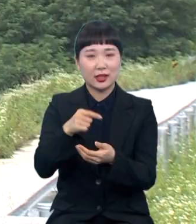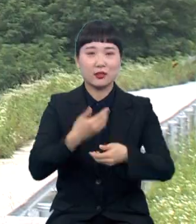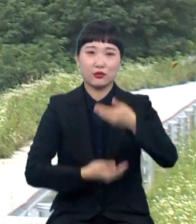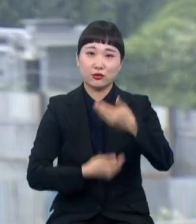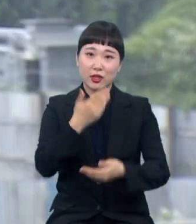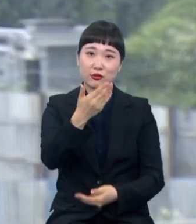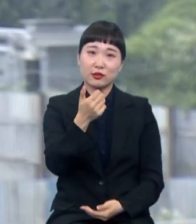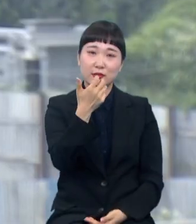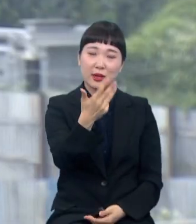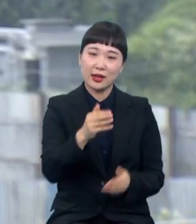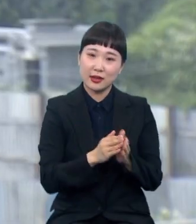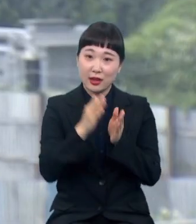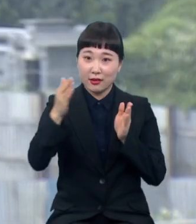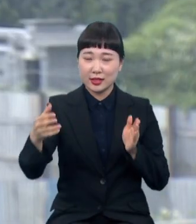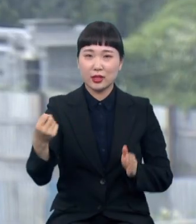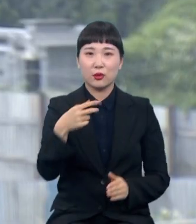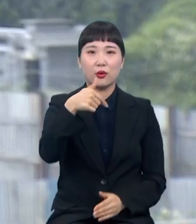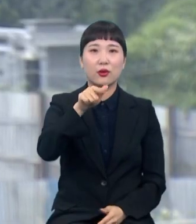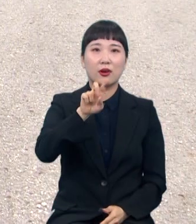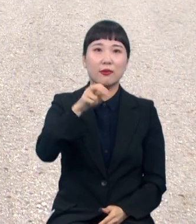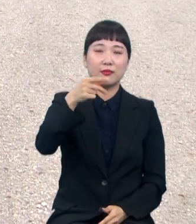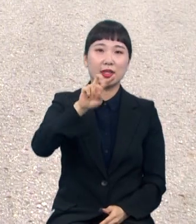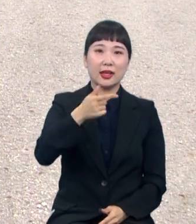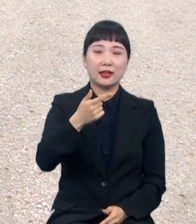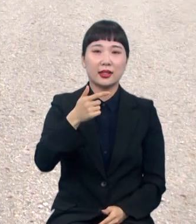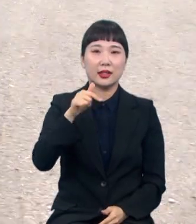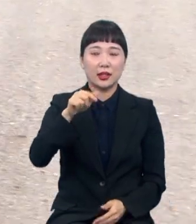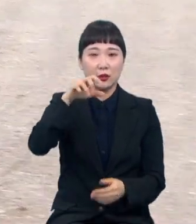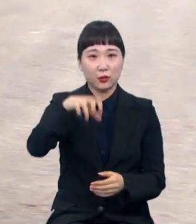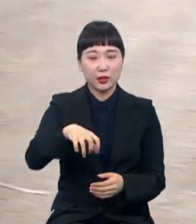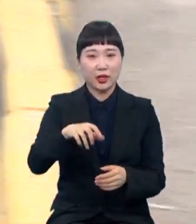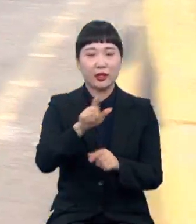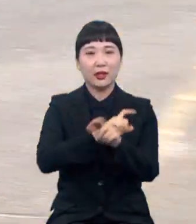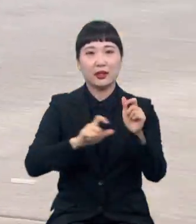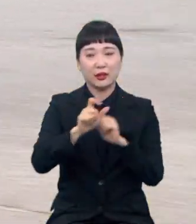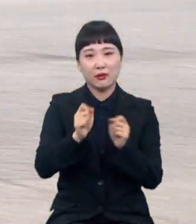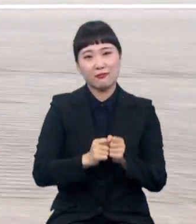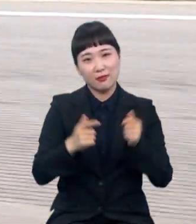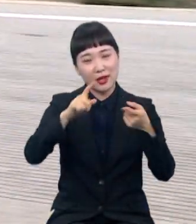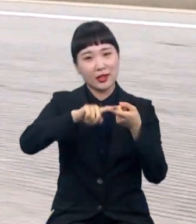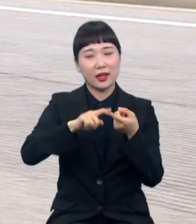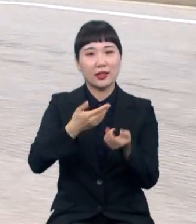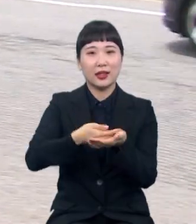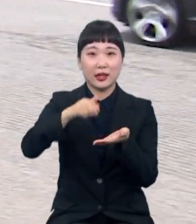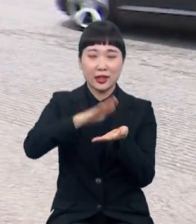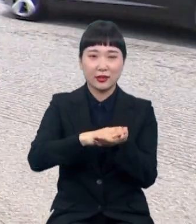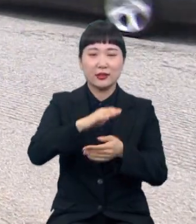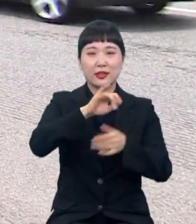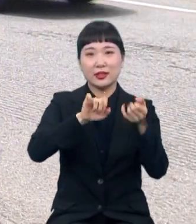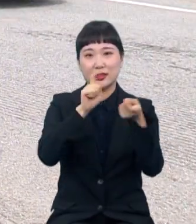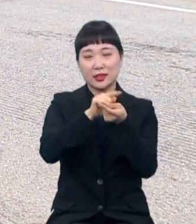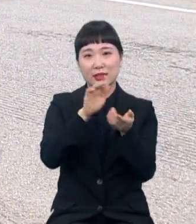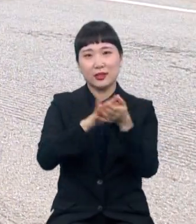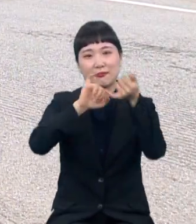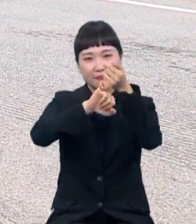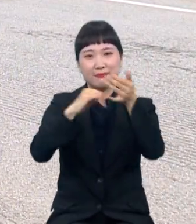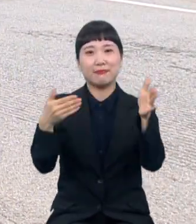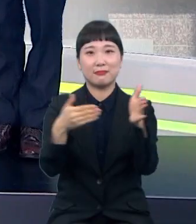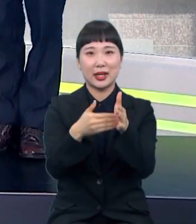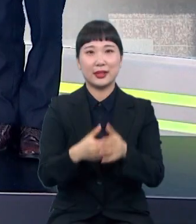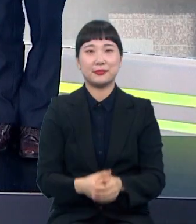98호선 연장을 비롯해 검단 지역 15개 노선이 정상 추진되도록 직접 챙기겠다고 밝혔습니다. BTV 뉴스